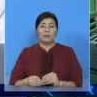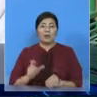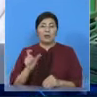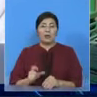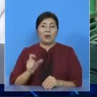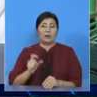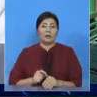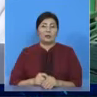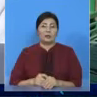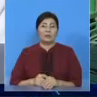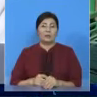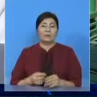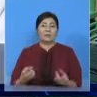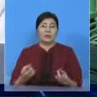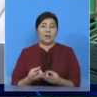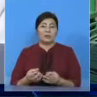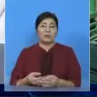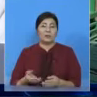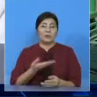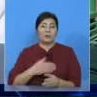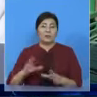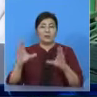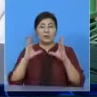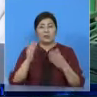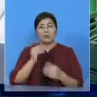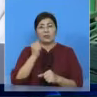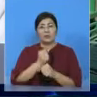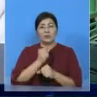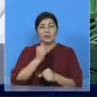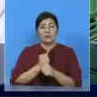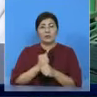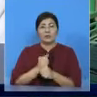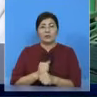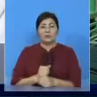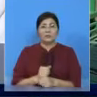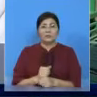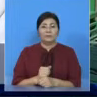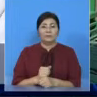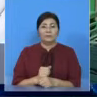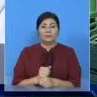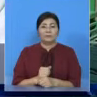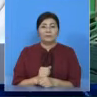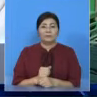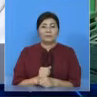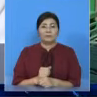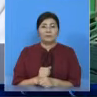халықтың қажеттілігі, біздің енді мешіттің ісі бұл жерде ұйымдастыру, жалпы былай